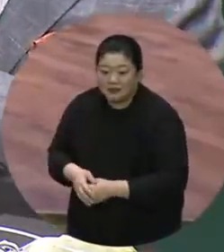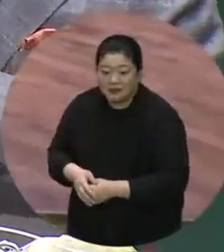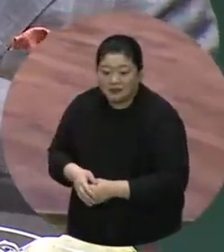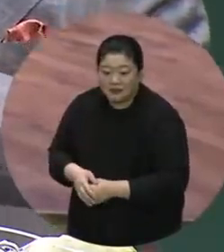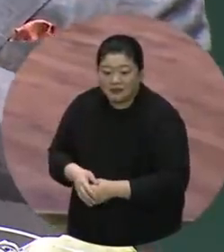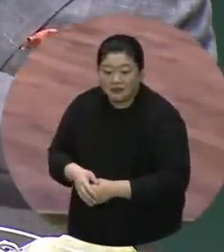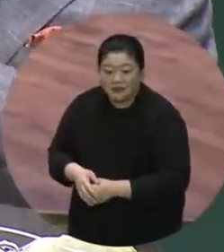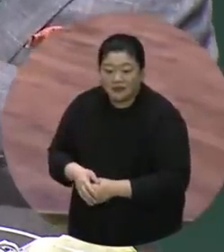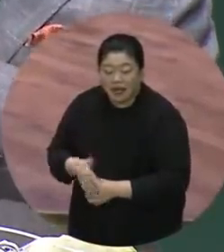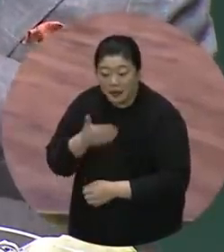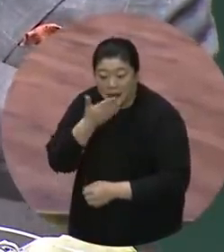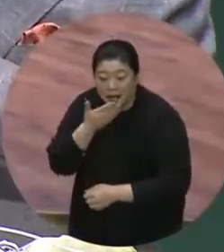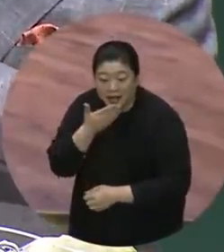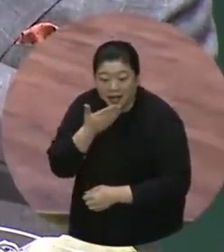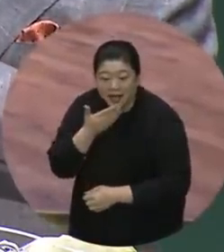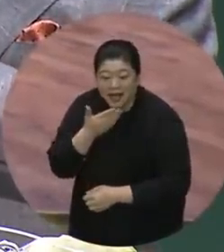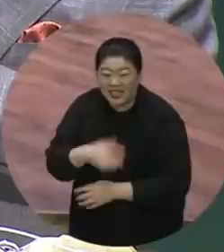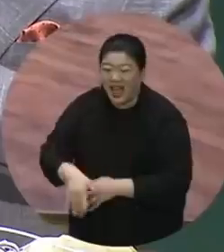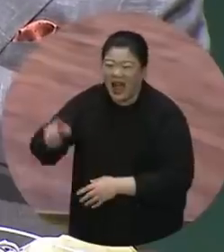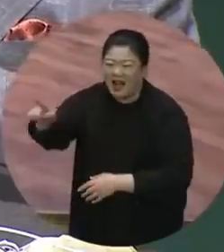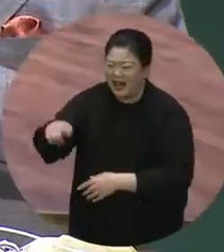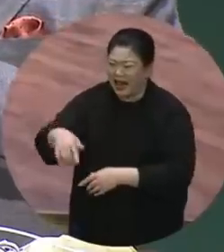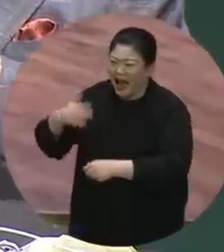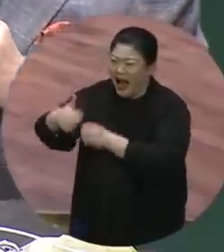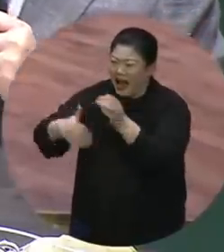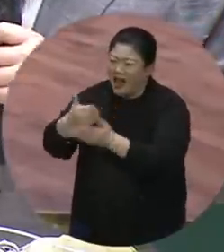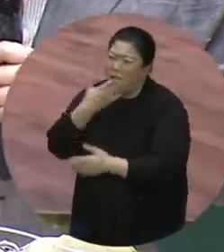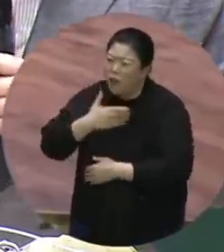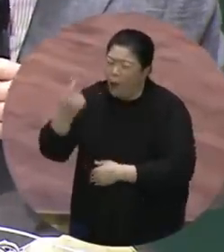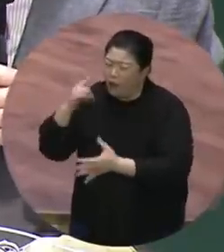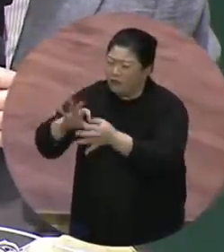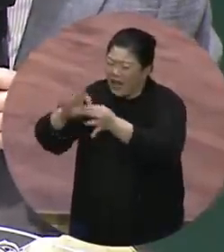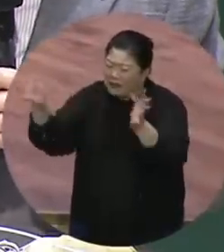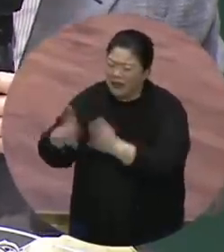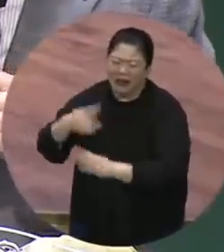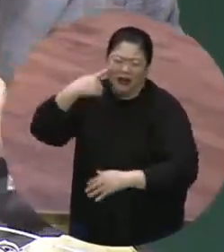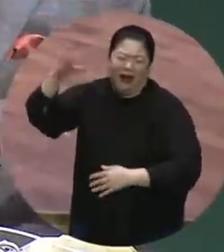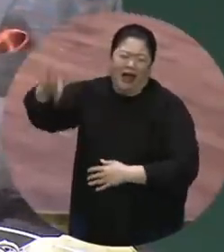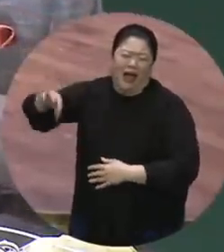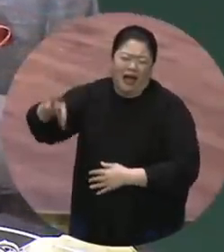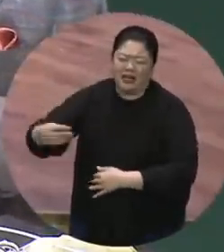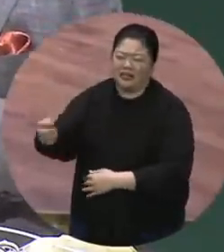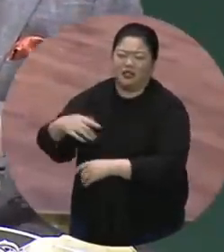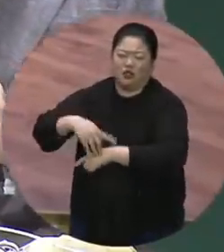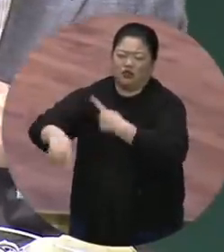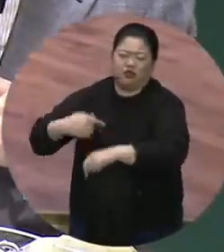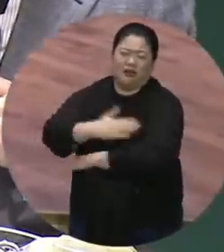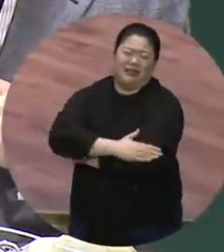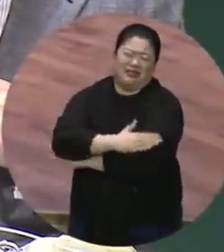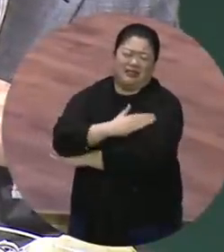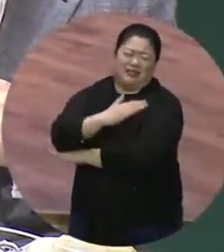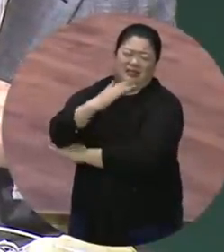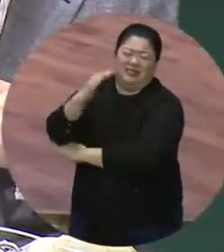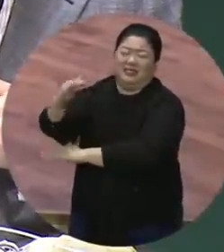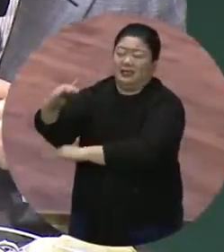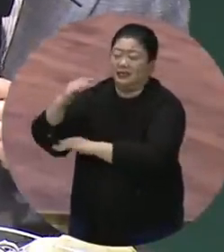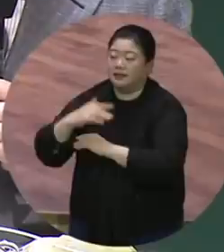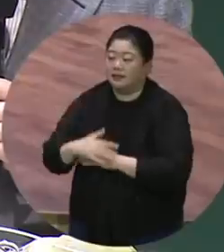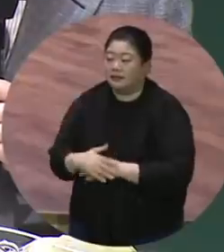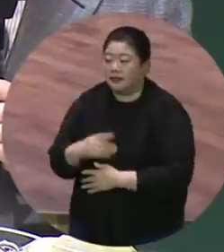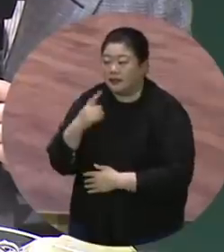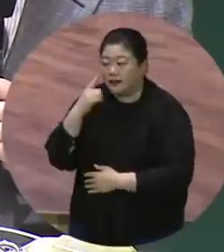초등학문 가지고, 자랑하고 다. 그래도 뭐 참아야 돼. 주야. 내가 이거 언제까지 듣고 앉아 있어야